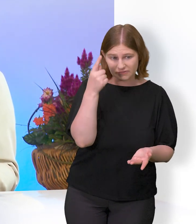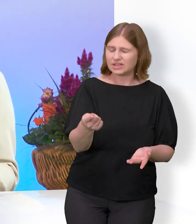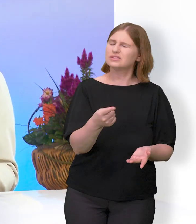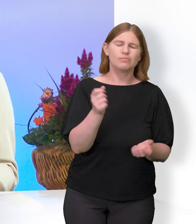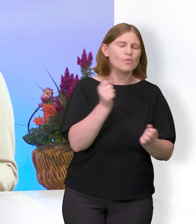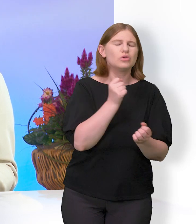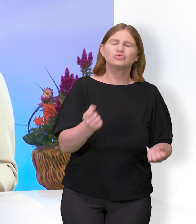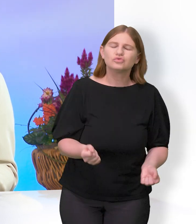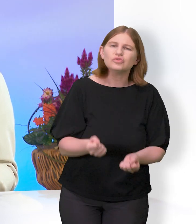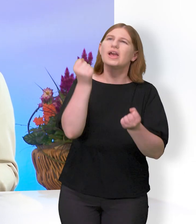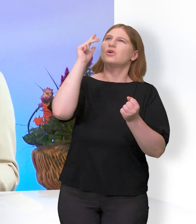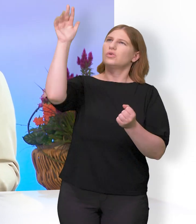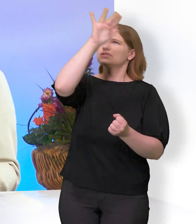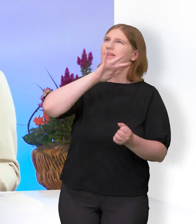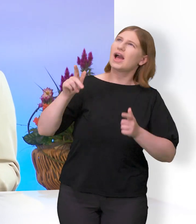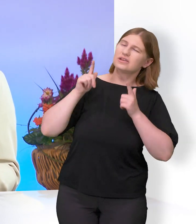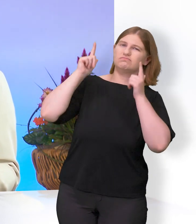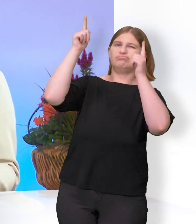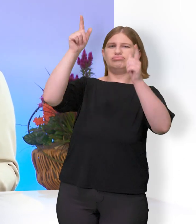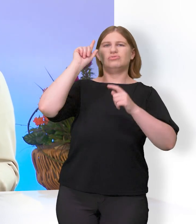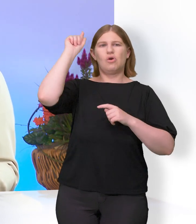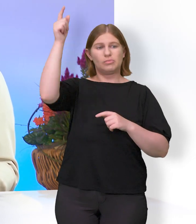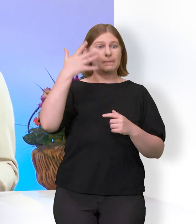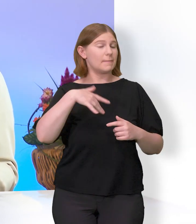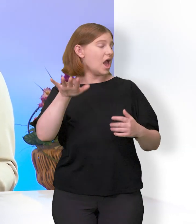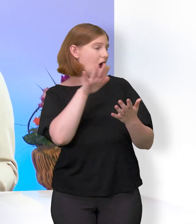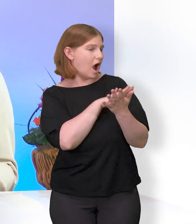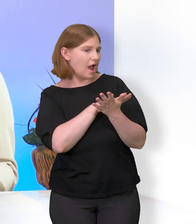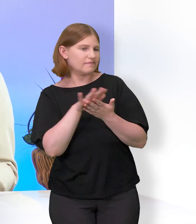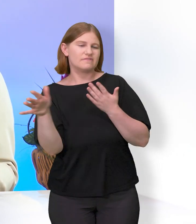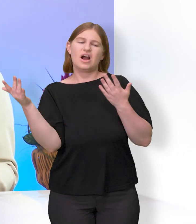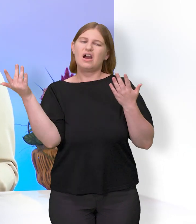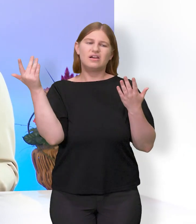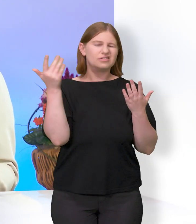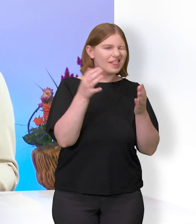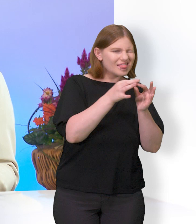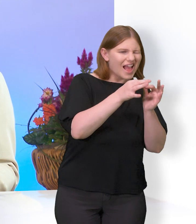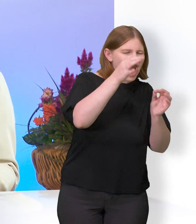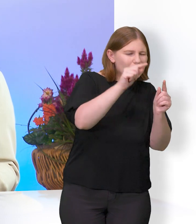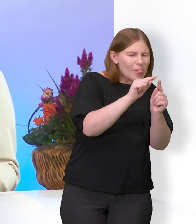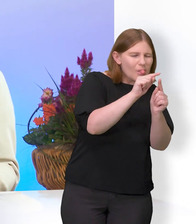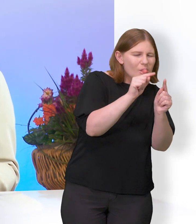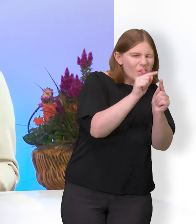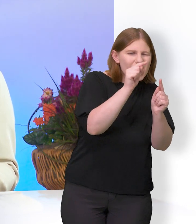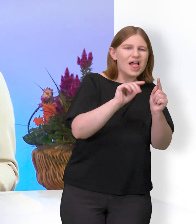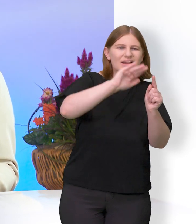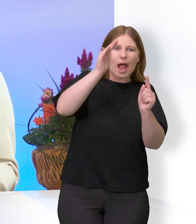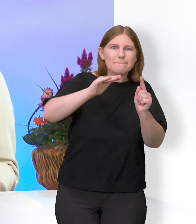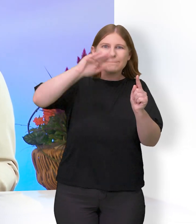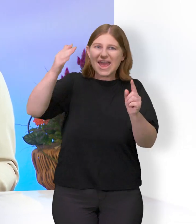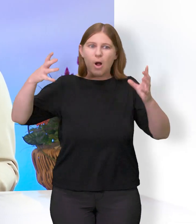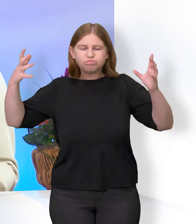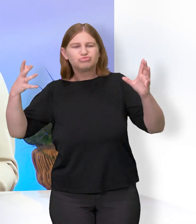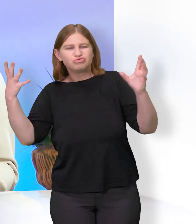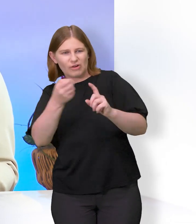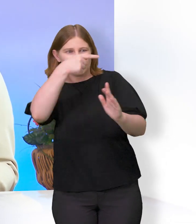ins Reich Gottes zu kommen? Es ist leichter, dass ein Kamel durch ein Nadelöhr gehe, als dass ein Reicher